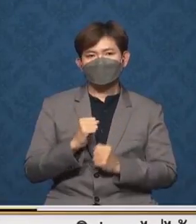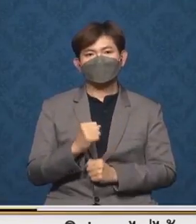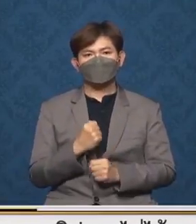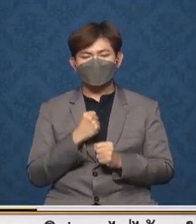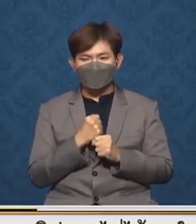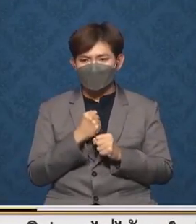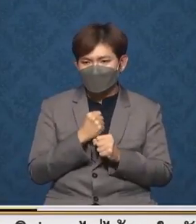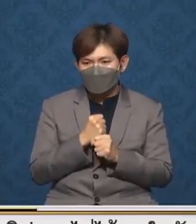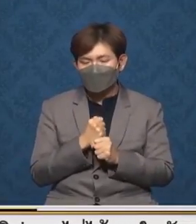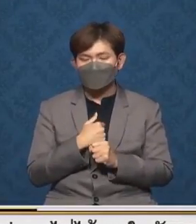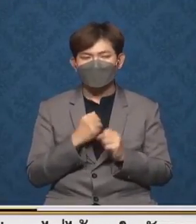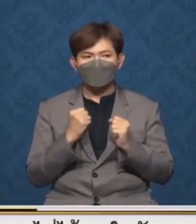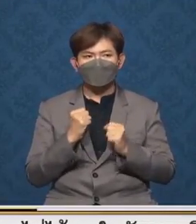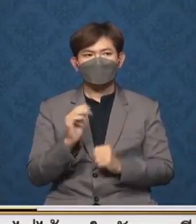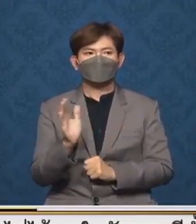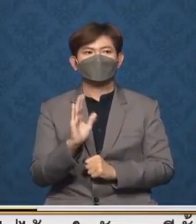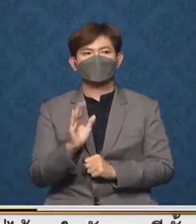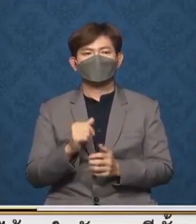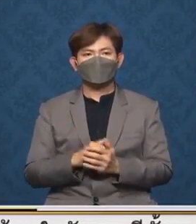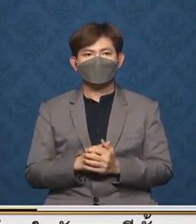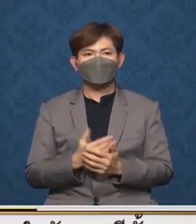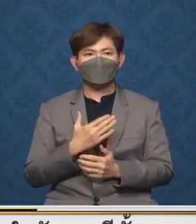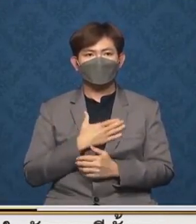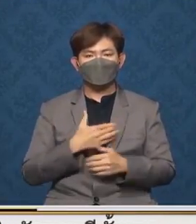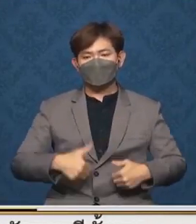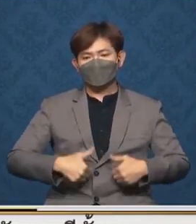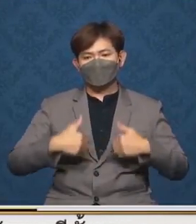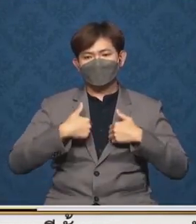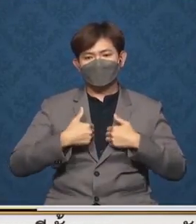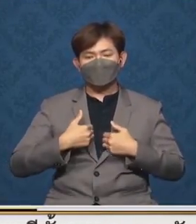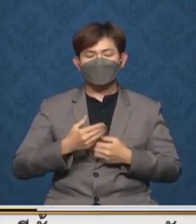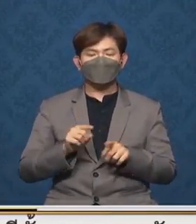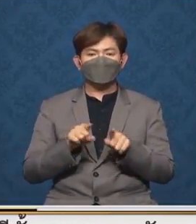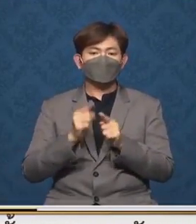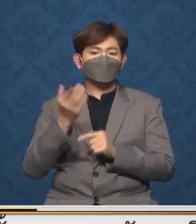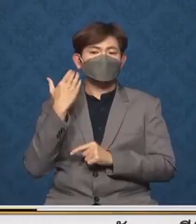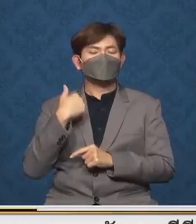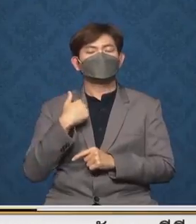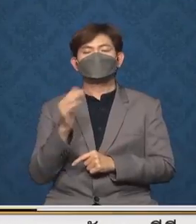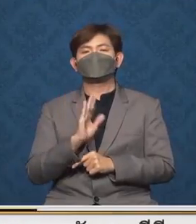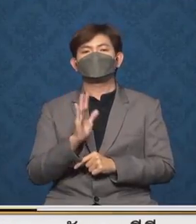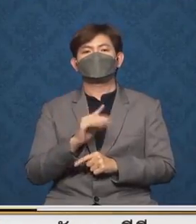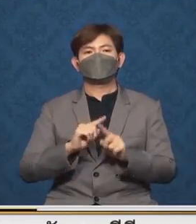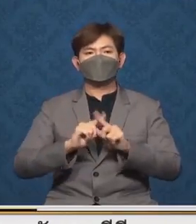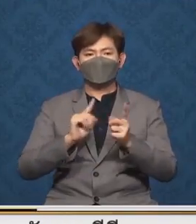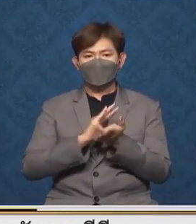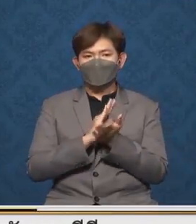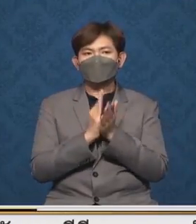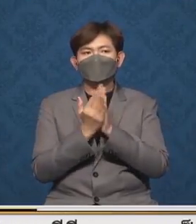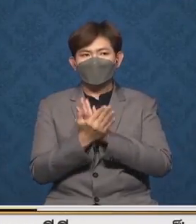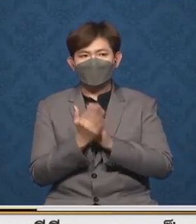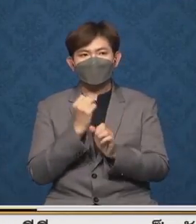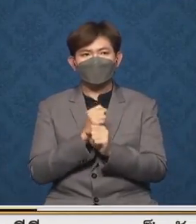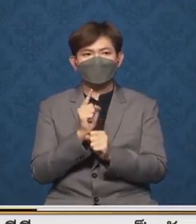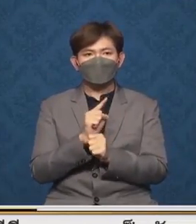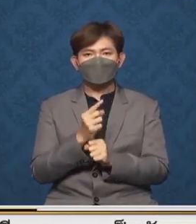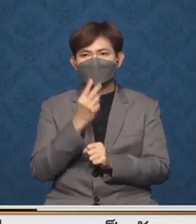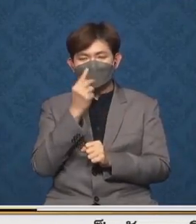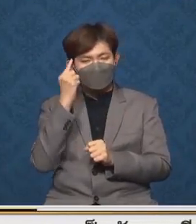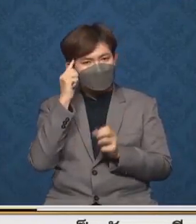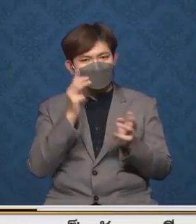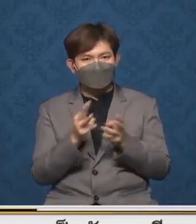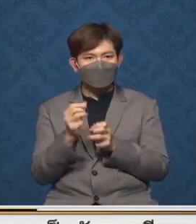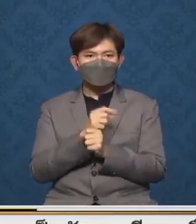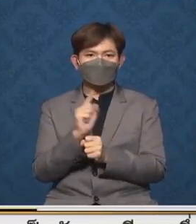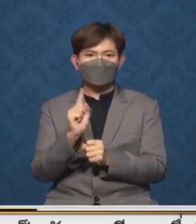ไม่กล้าที่จะทำอะไรเลยและเราไม่อาจจะกลับไปใช้ชีวิตได้เหมือนเดิมอีกต่อไปเราจำเป็นต้องปรับตัวจำเป็นต้องมองหาแนวทาง